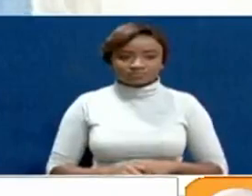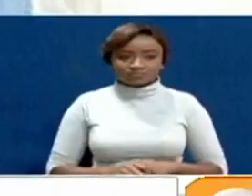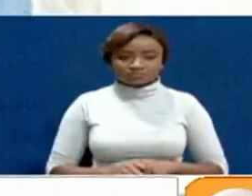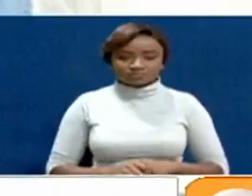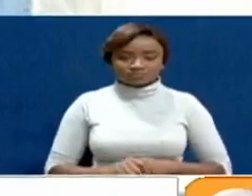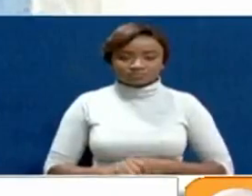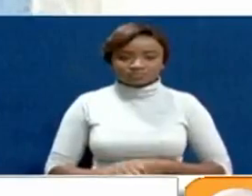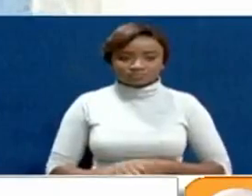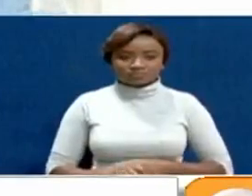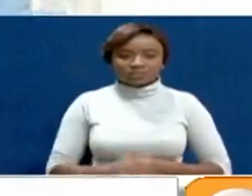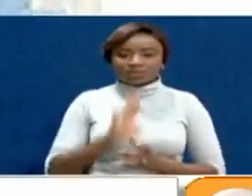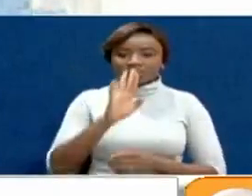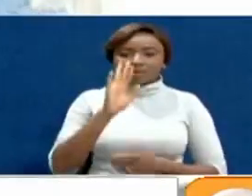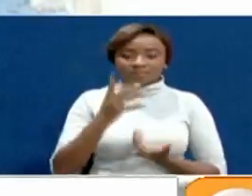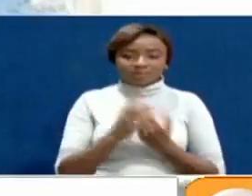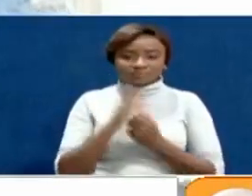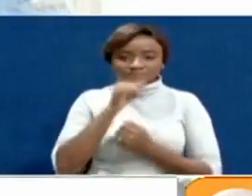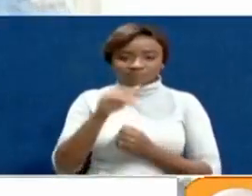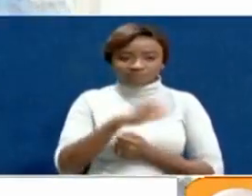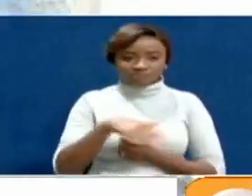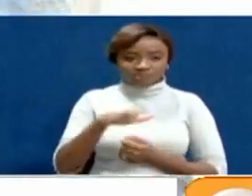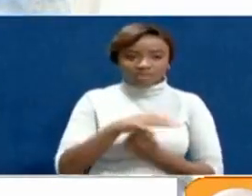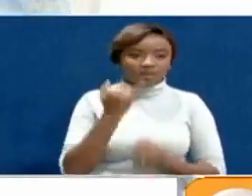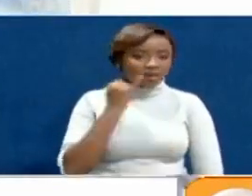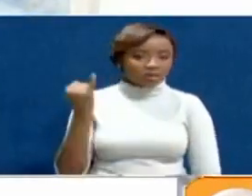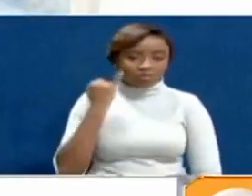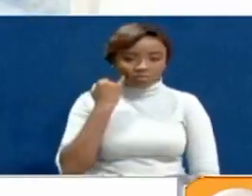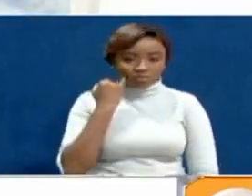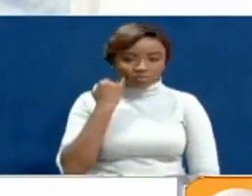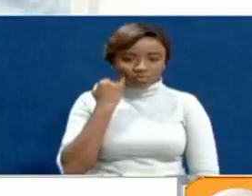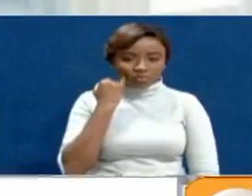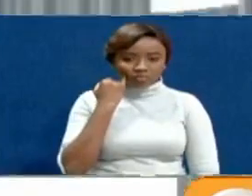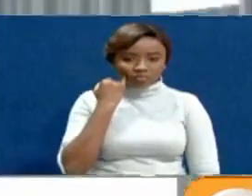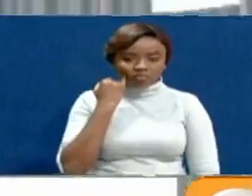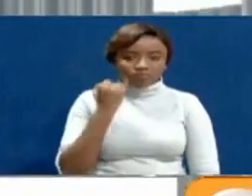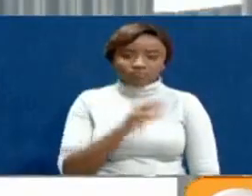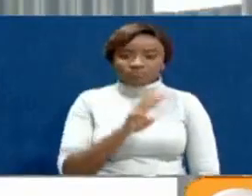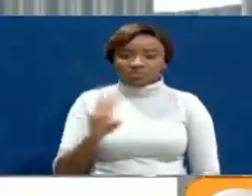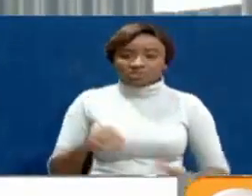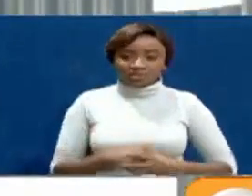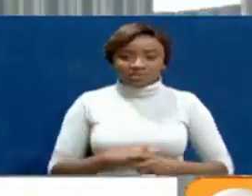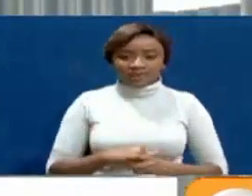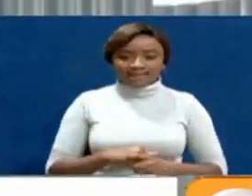shingoni na kifuani katika eneo la Kivumbini Nakuru Mashariki jana adhuhuri.